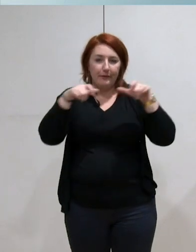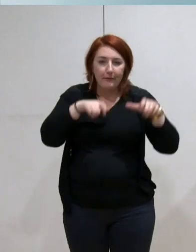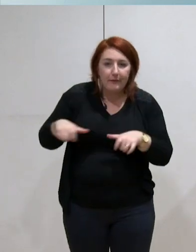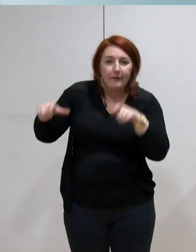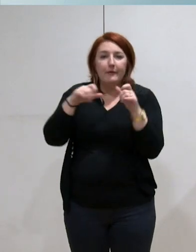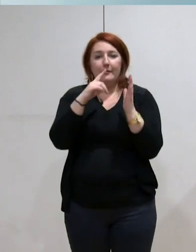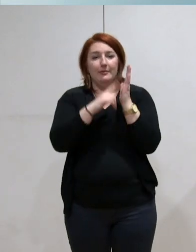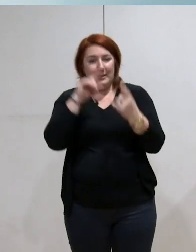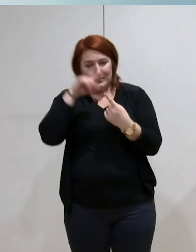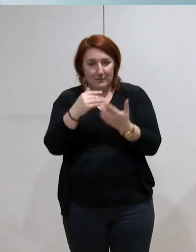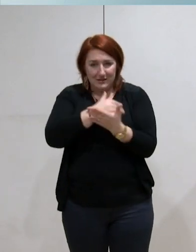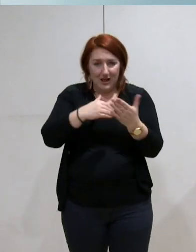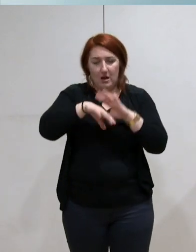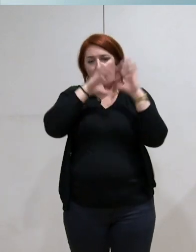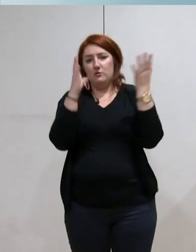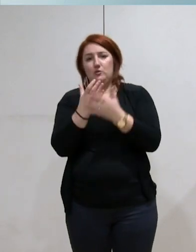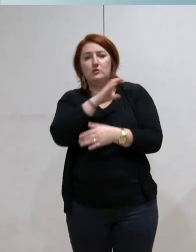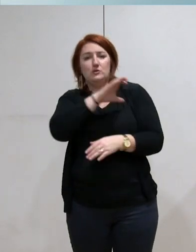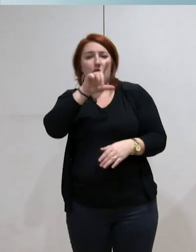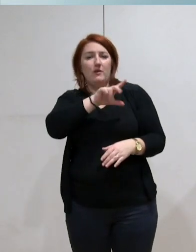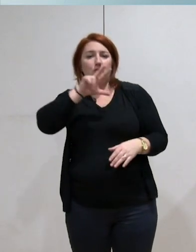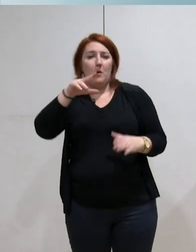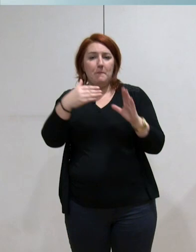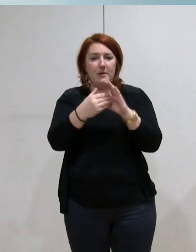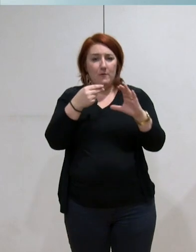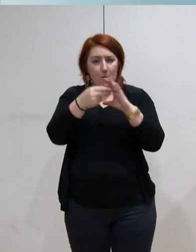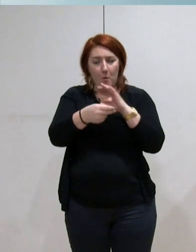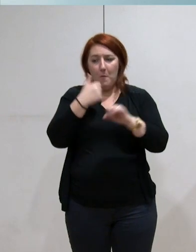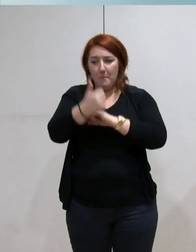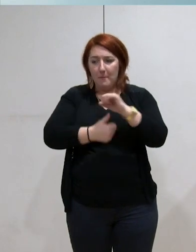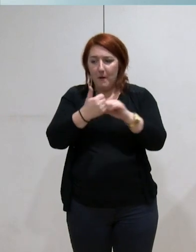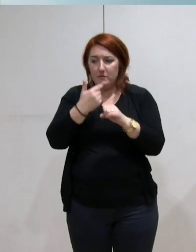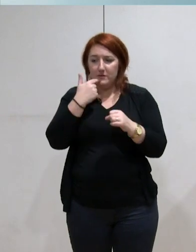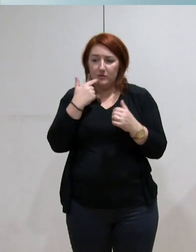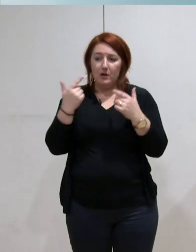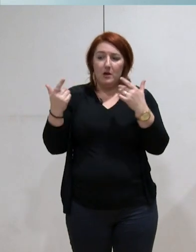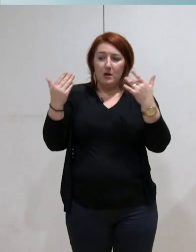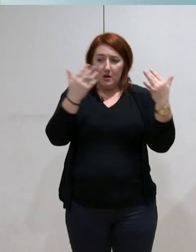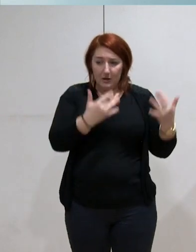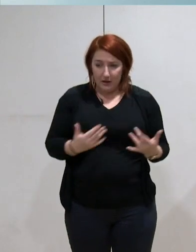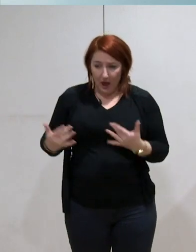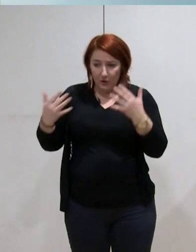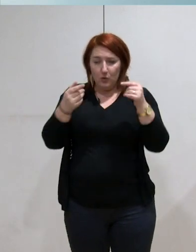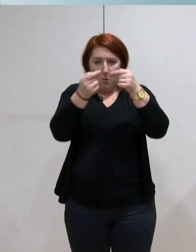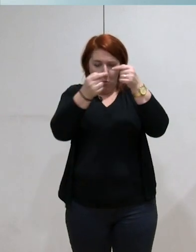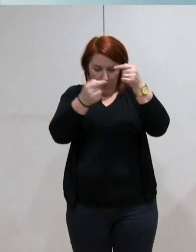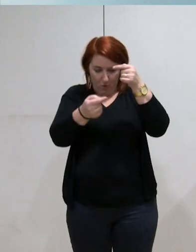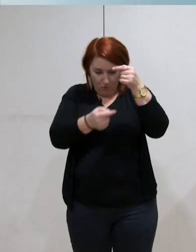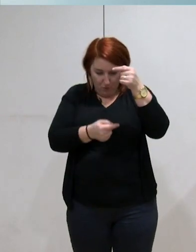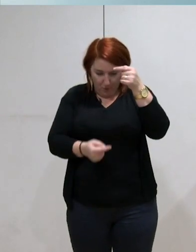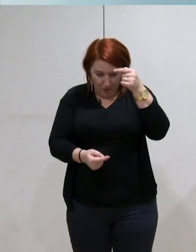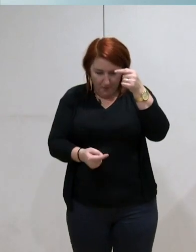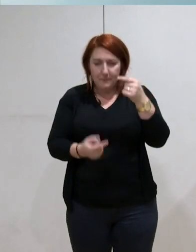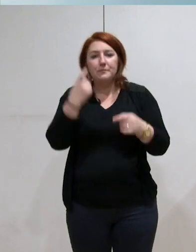l'ordre de 123000 € par an donc quand on fait euh le les soustractions nécessaires on